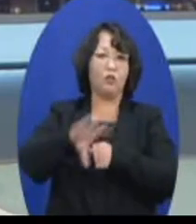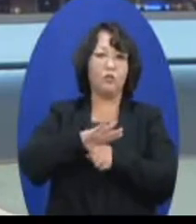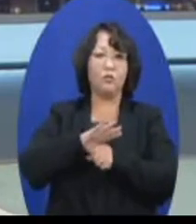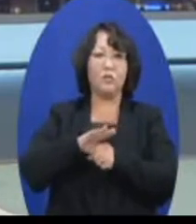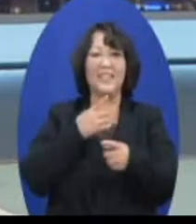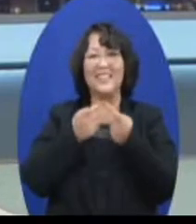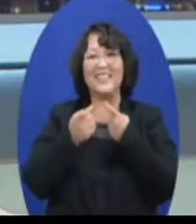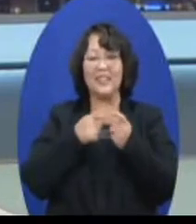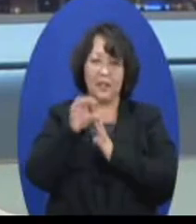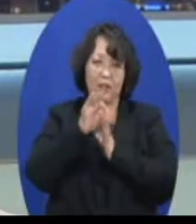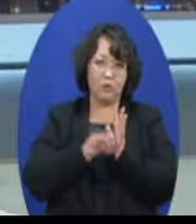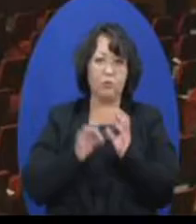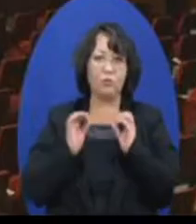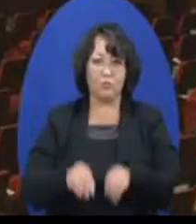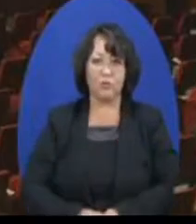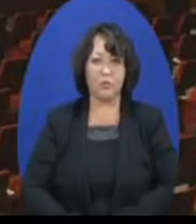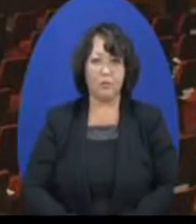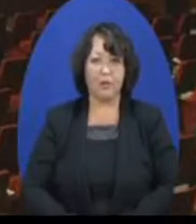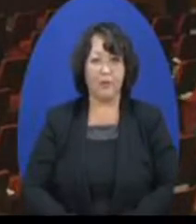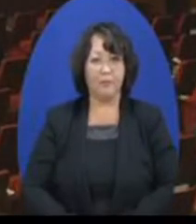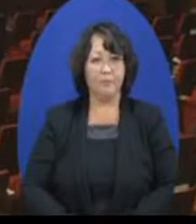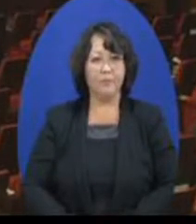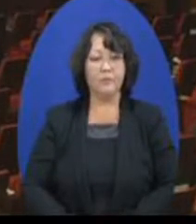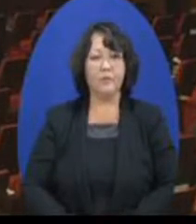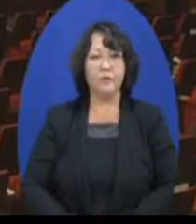хилцүүлэг боллоо.